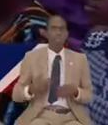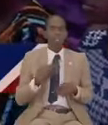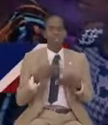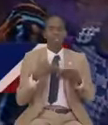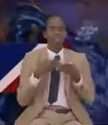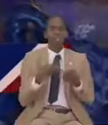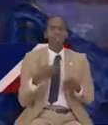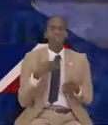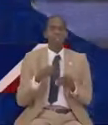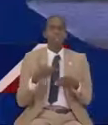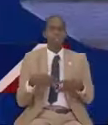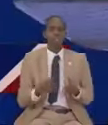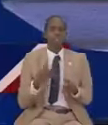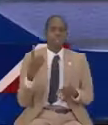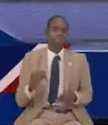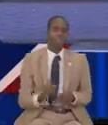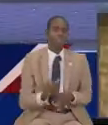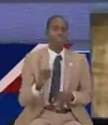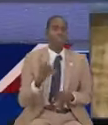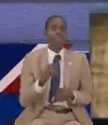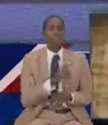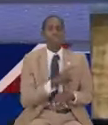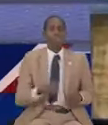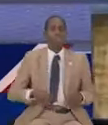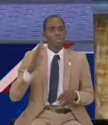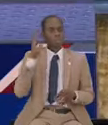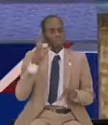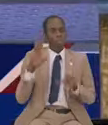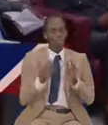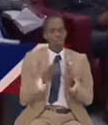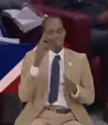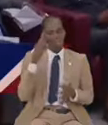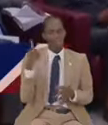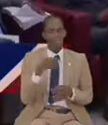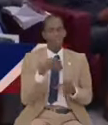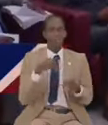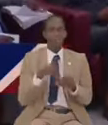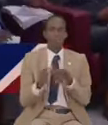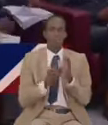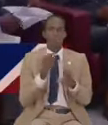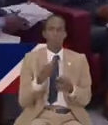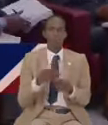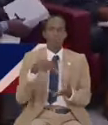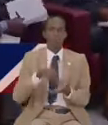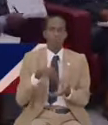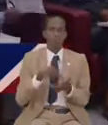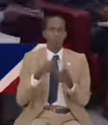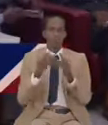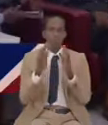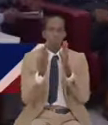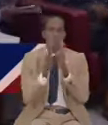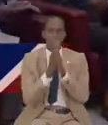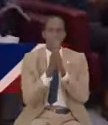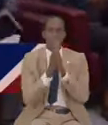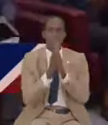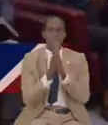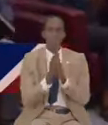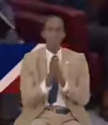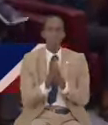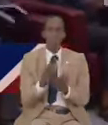connaît ma pensée conduis-moi sur la voie de l'été le Seigneur le fera pour vous prêt à vous tenir debout et puis le Seigneur